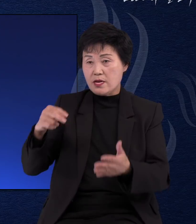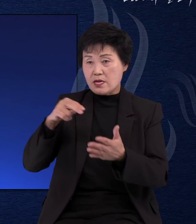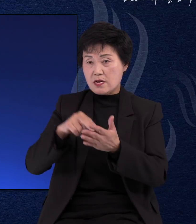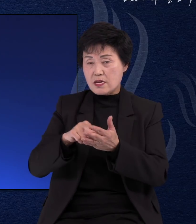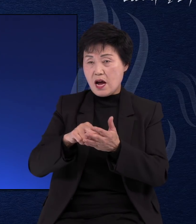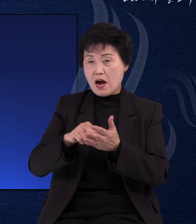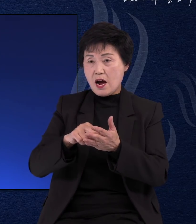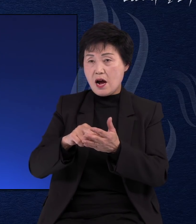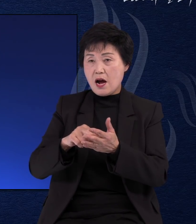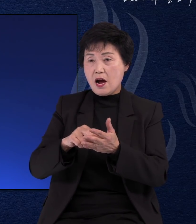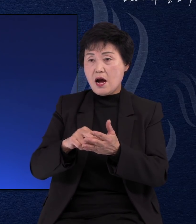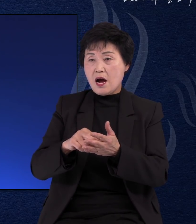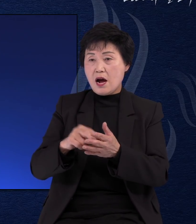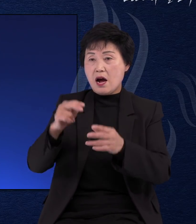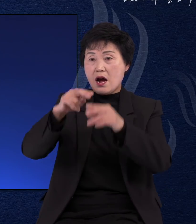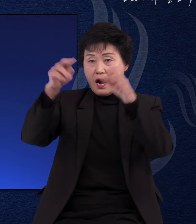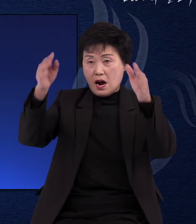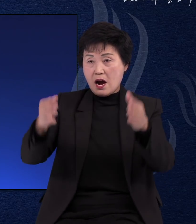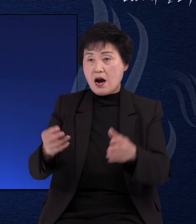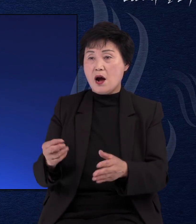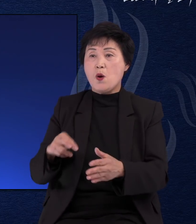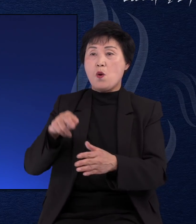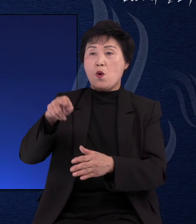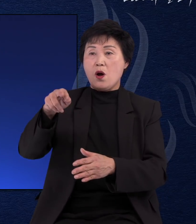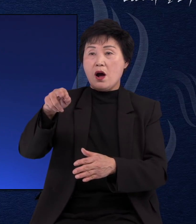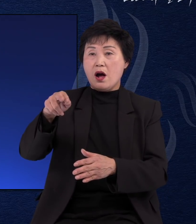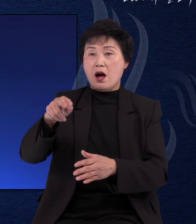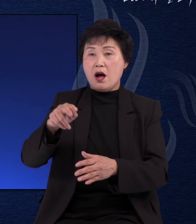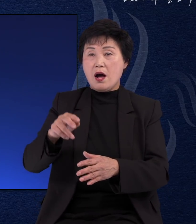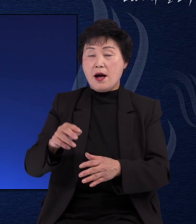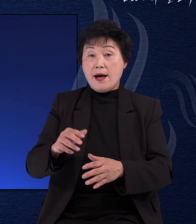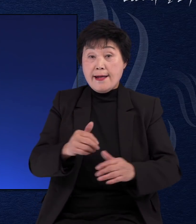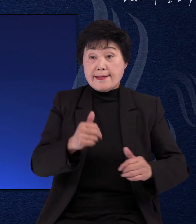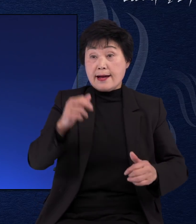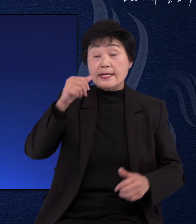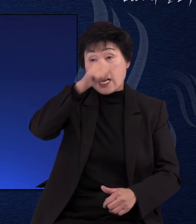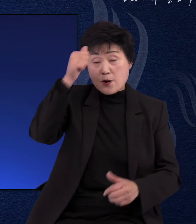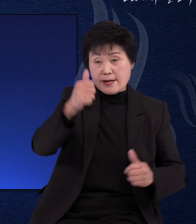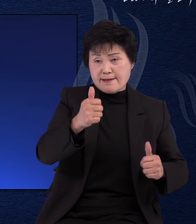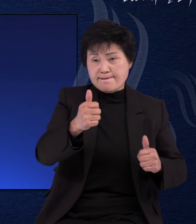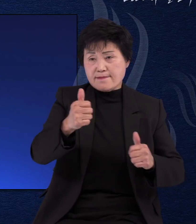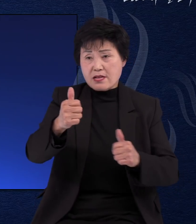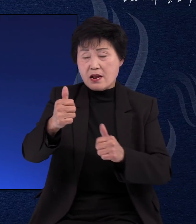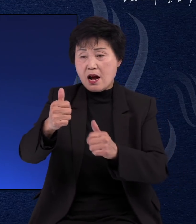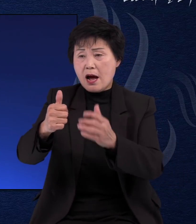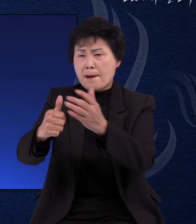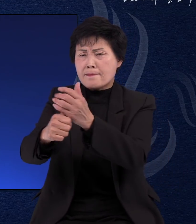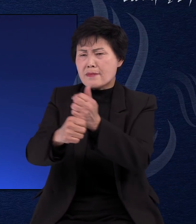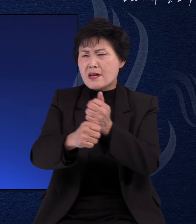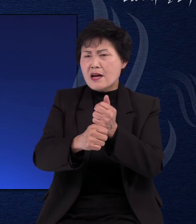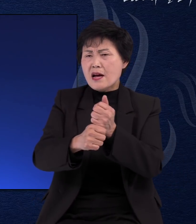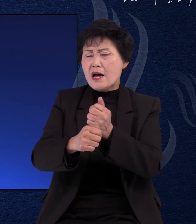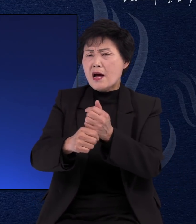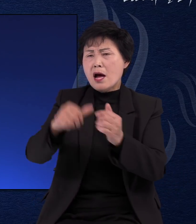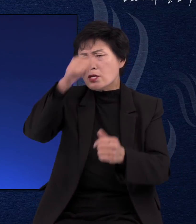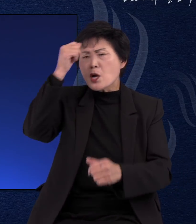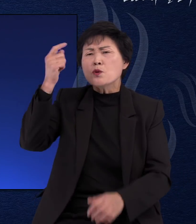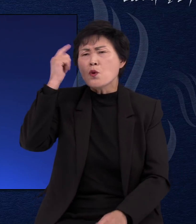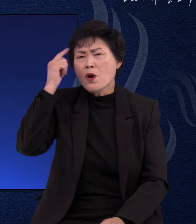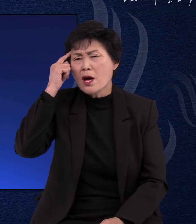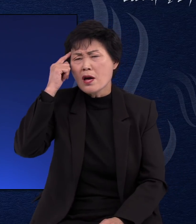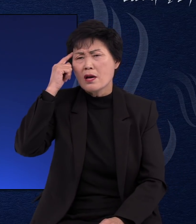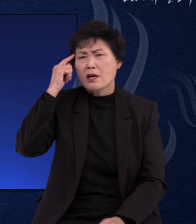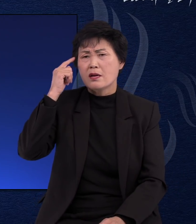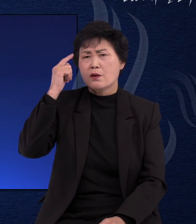올라가십니다. 그래서 제가 득달같이 달려가 장로님 옆에 한 팔을 잡았죠. 장로님 왜 이러세요? 하는데 기골이